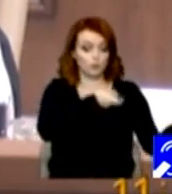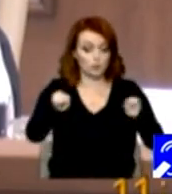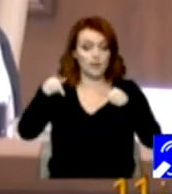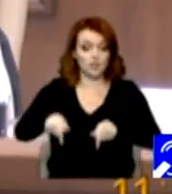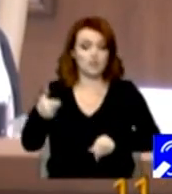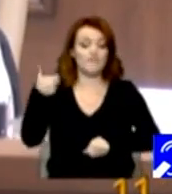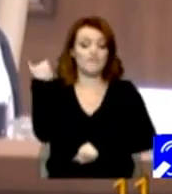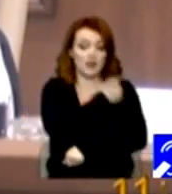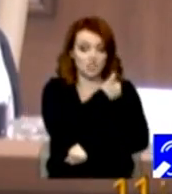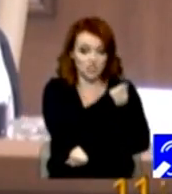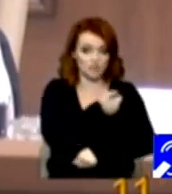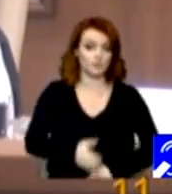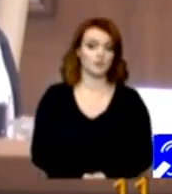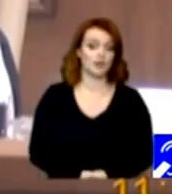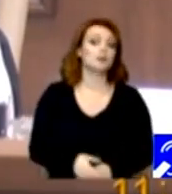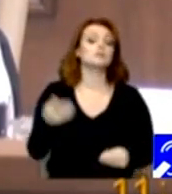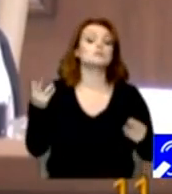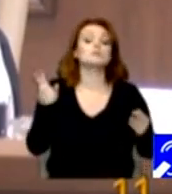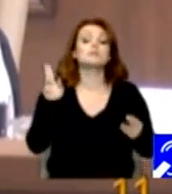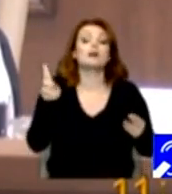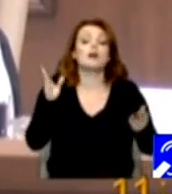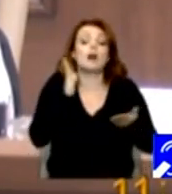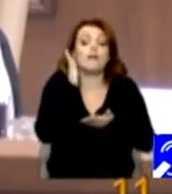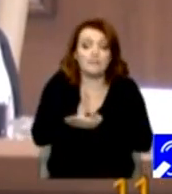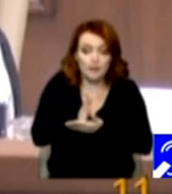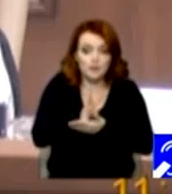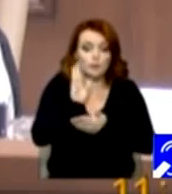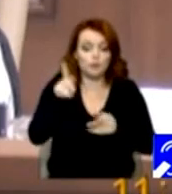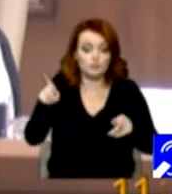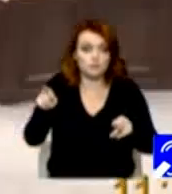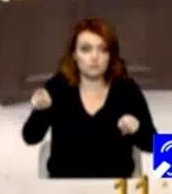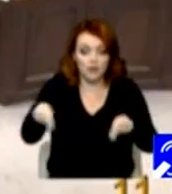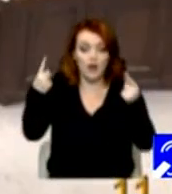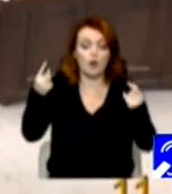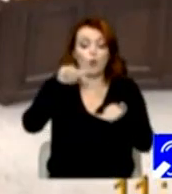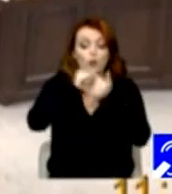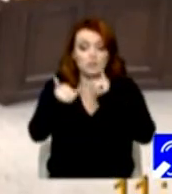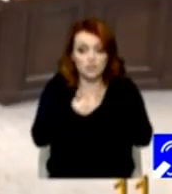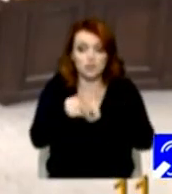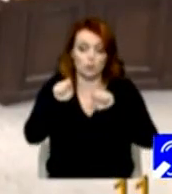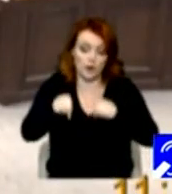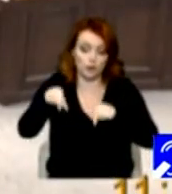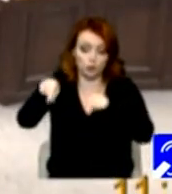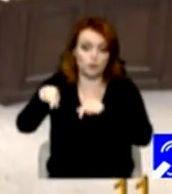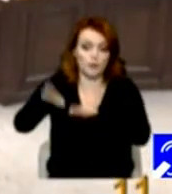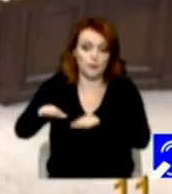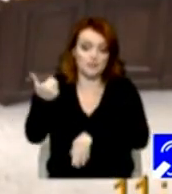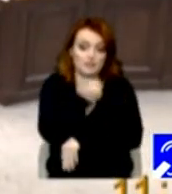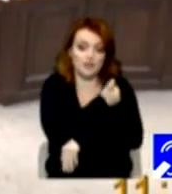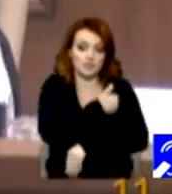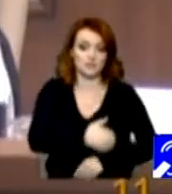de care este disponibil și vom crea condiții pentru a se vaccina Din păcate noi în parlament din